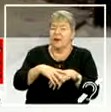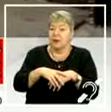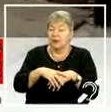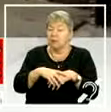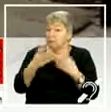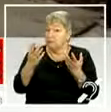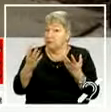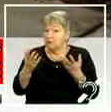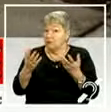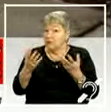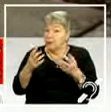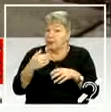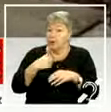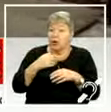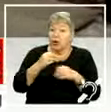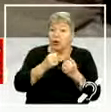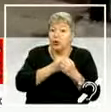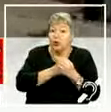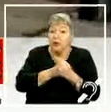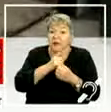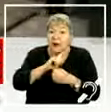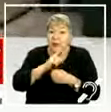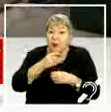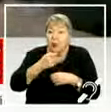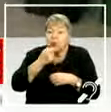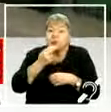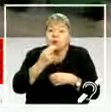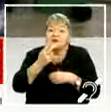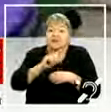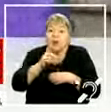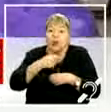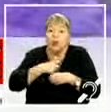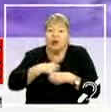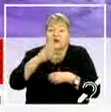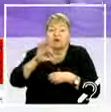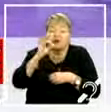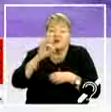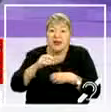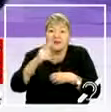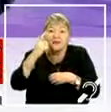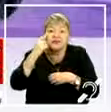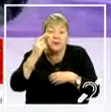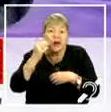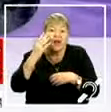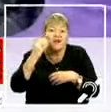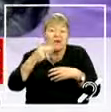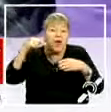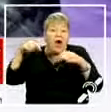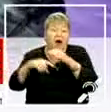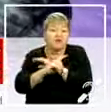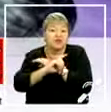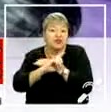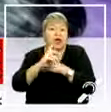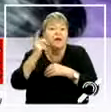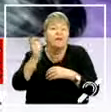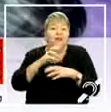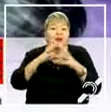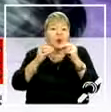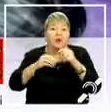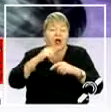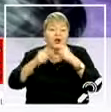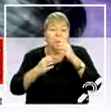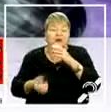unor surse, este însă de negăsit. Se pare că ea ar fi plecat din țară imediat după izbucnirea scandalului